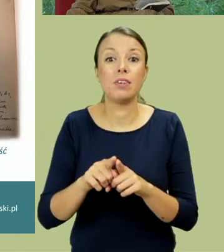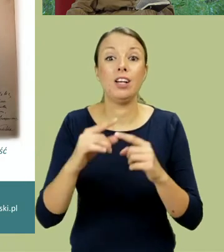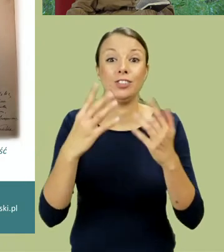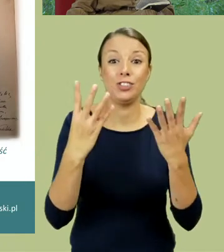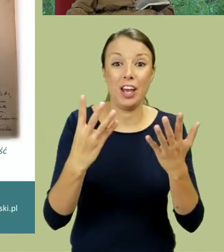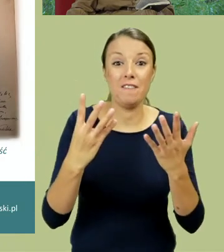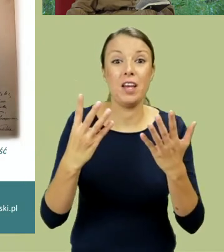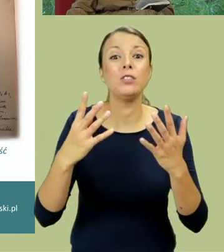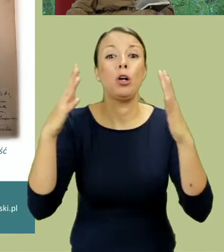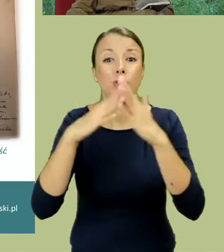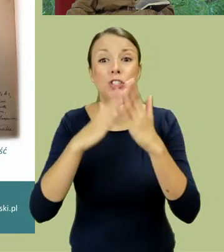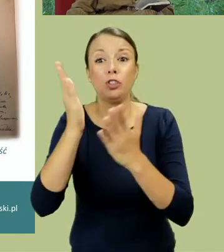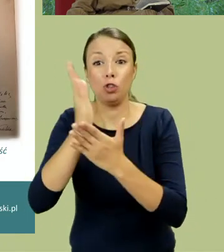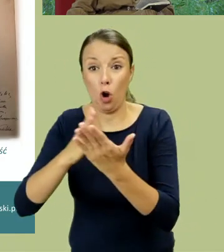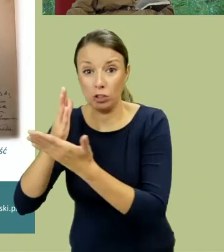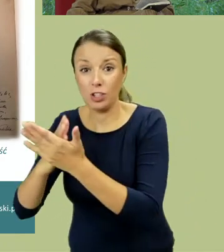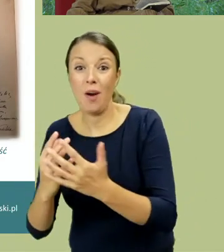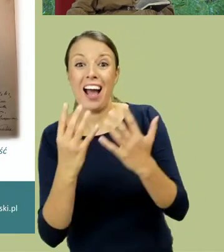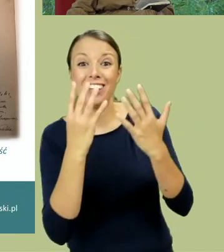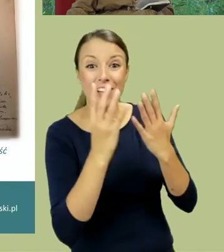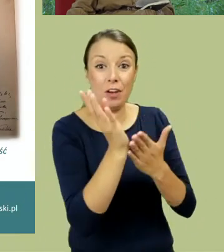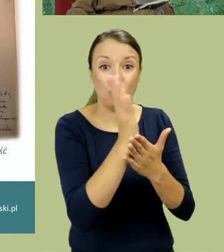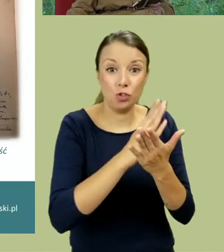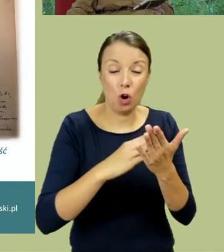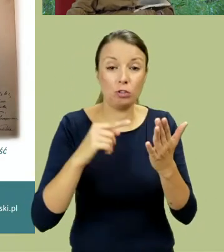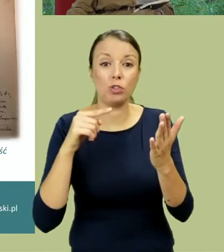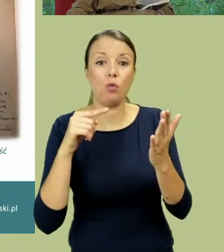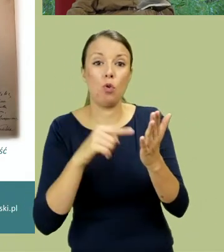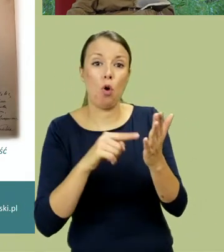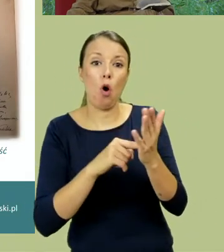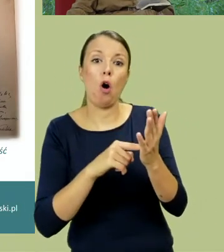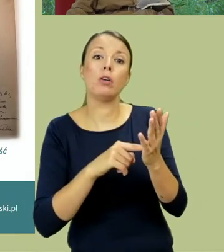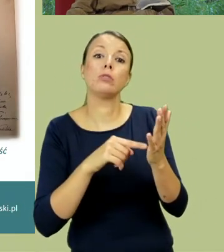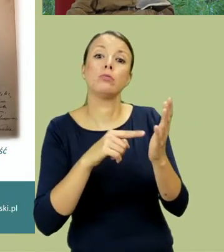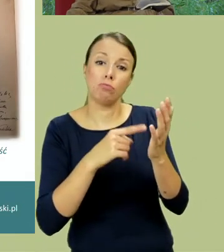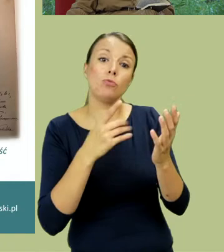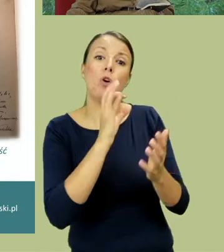książki podyktował Aleksandrze Szczerbińskiej.